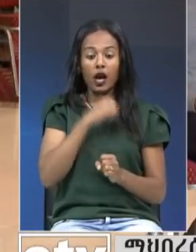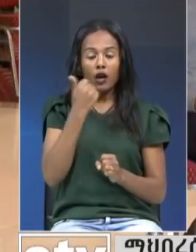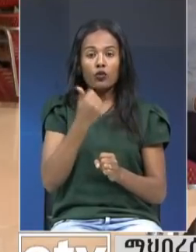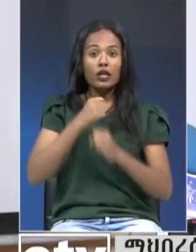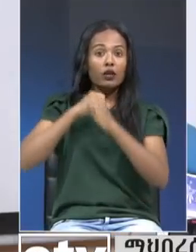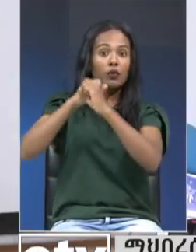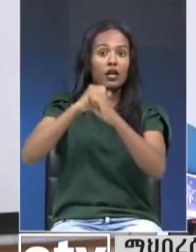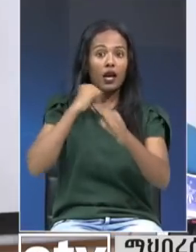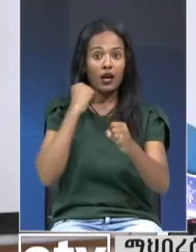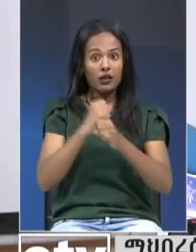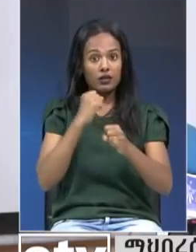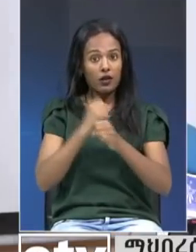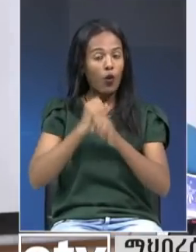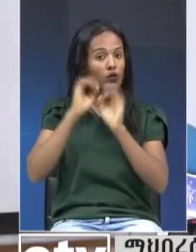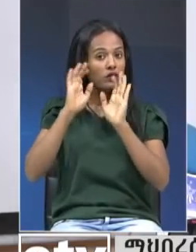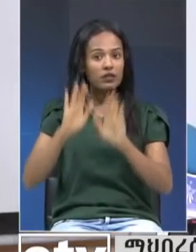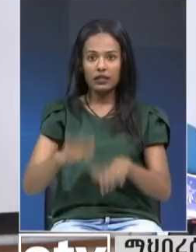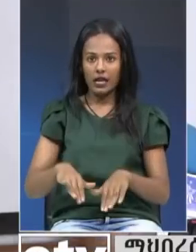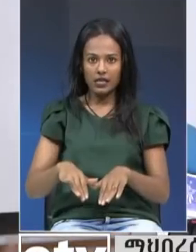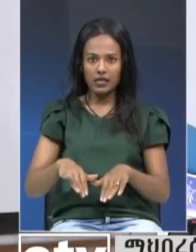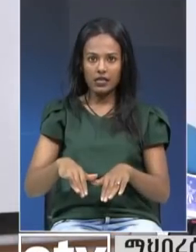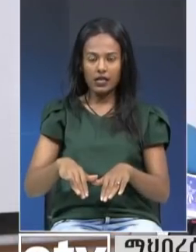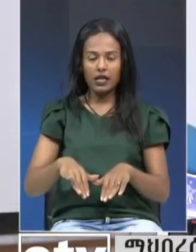የመከላከል ስራውን ትተን ወደ